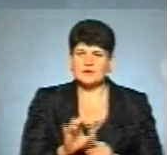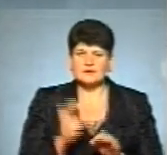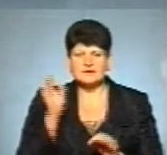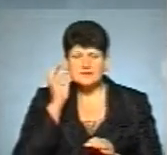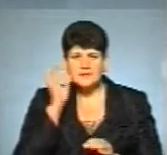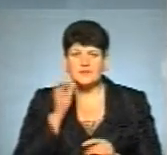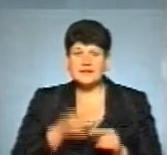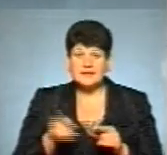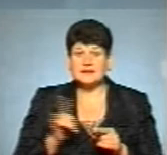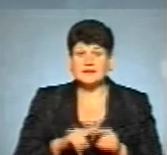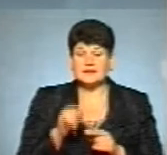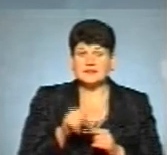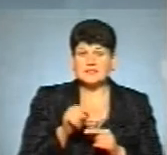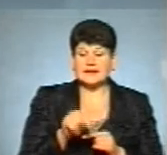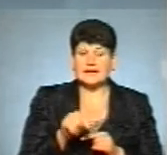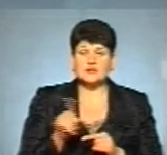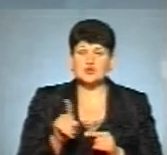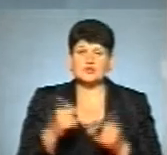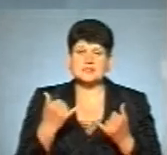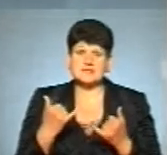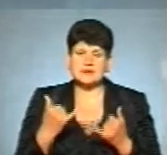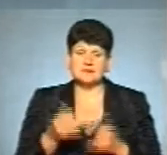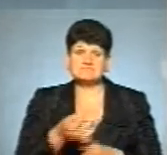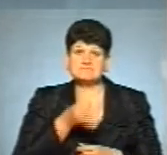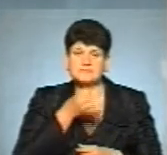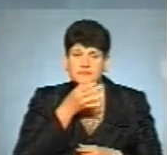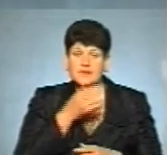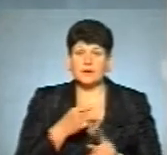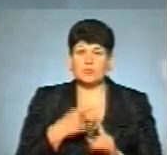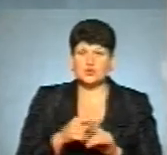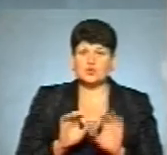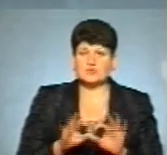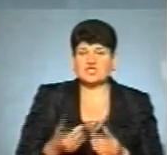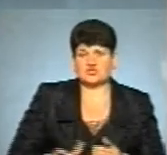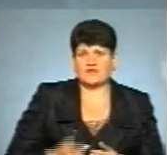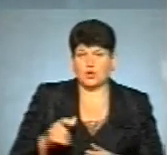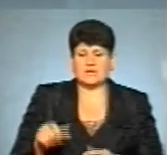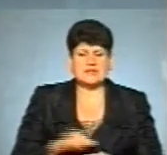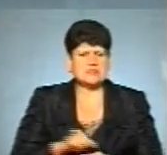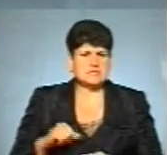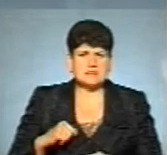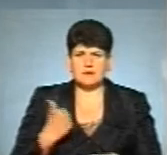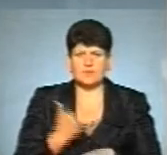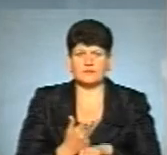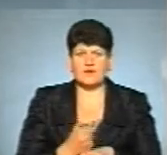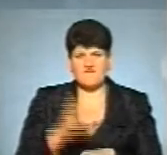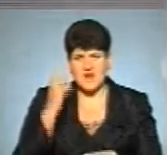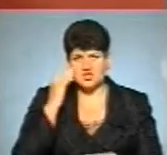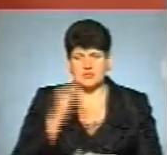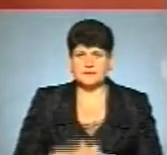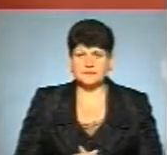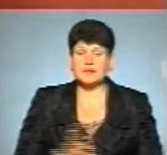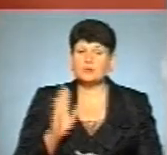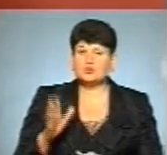то якраз оце воно, це те, що зараз буде приваблювати, плюс розповіді живих людей. Це саме так, враження. Що ж,